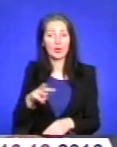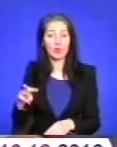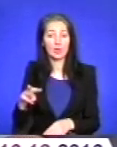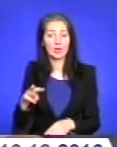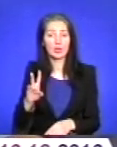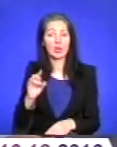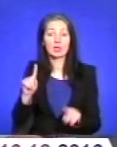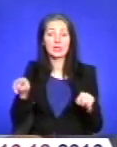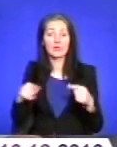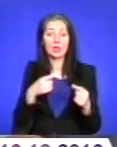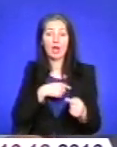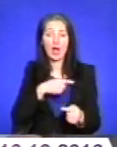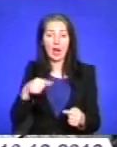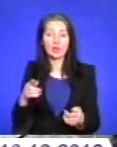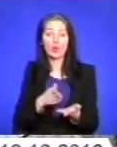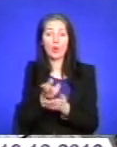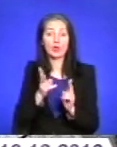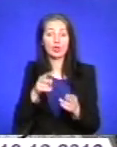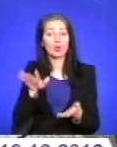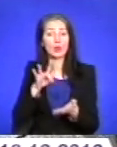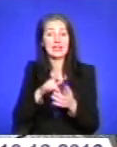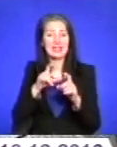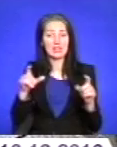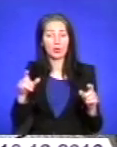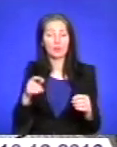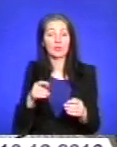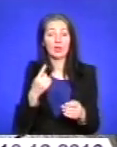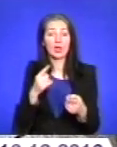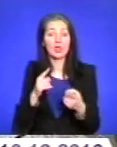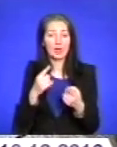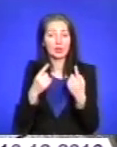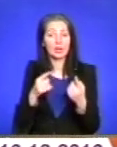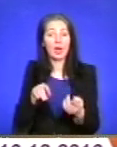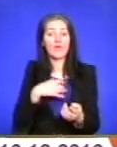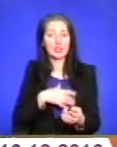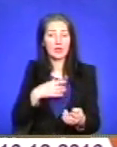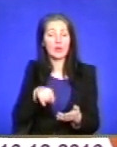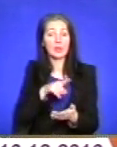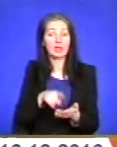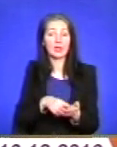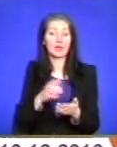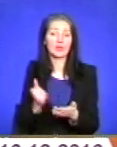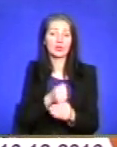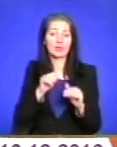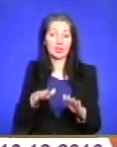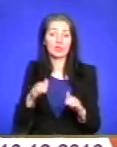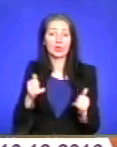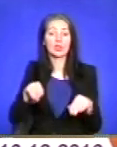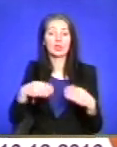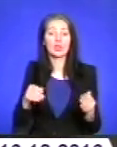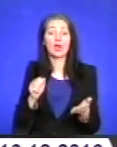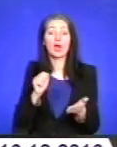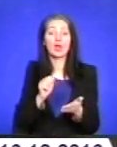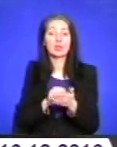створення кардіохірургічного центру. Ще одне важливе питання, яке вдалося вирішити цьогоріч – надання сертифікату Тернопільському